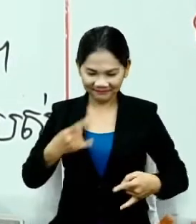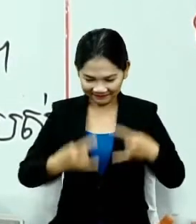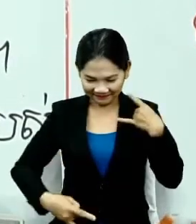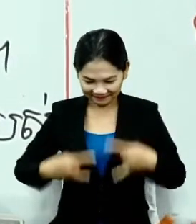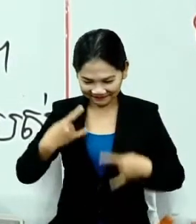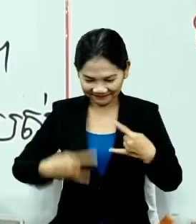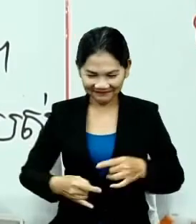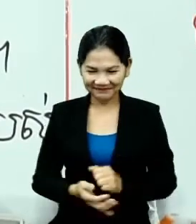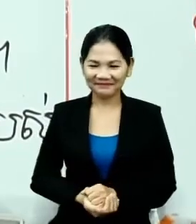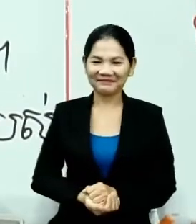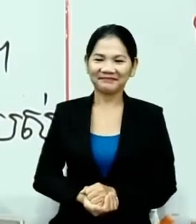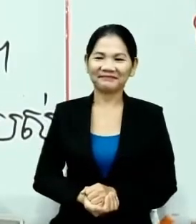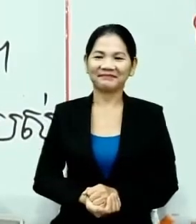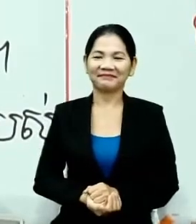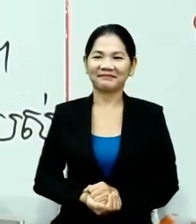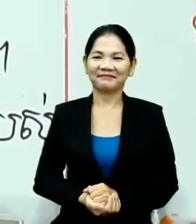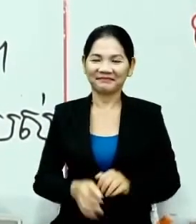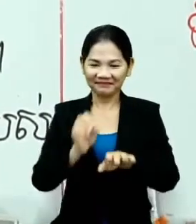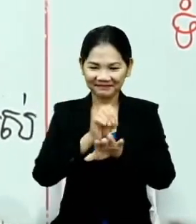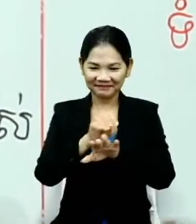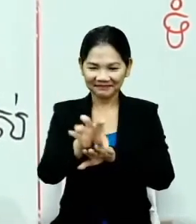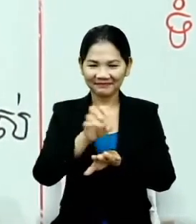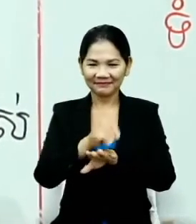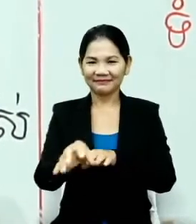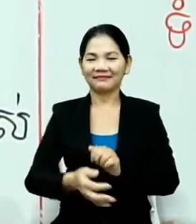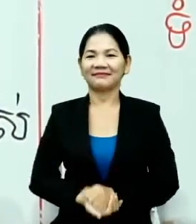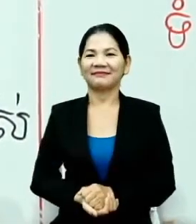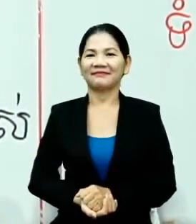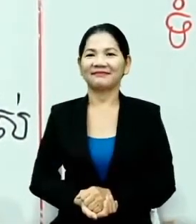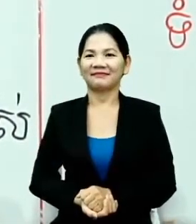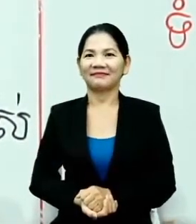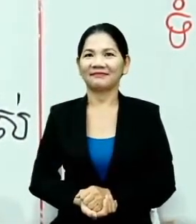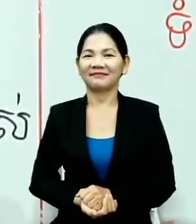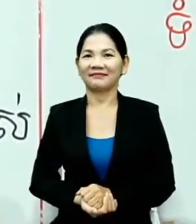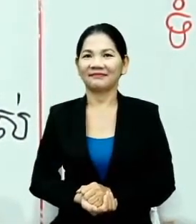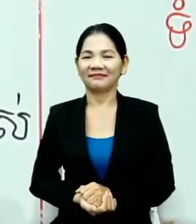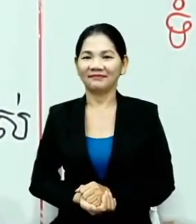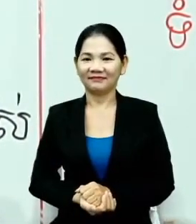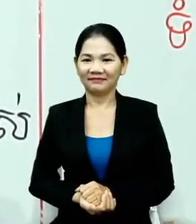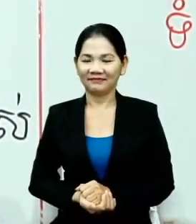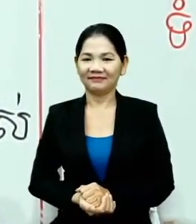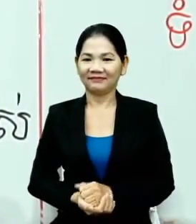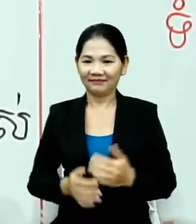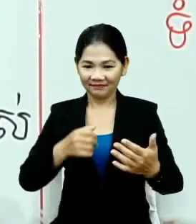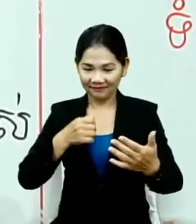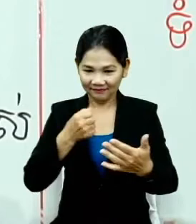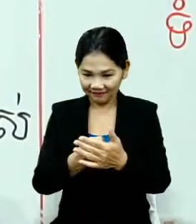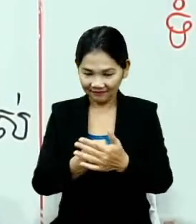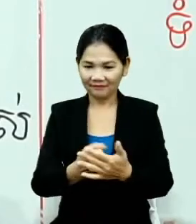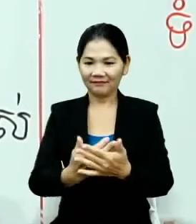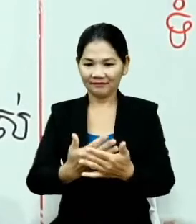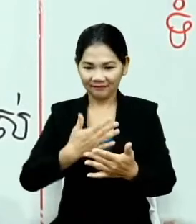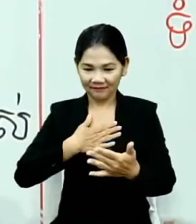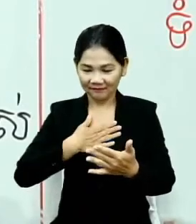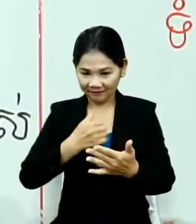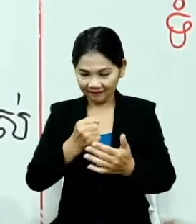diệt tu miền chọc chuồn xa thiên